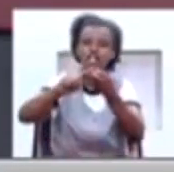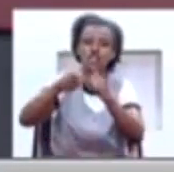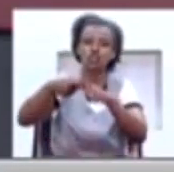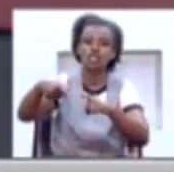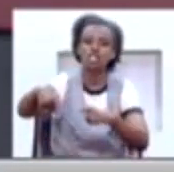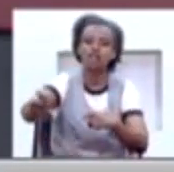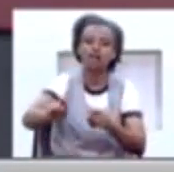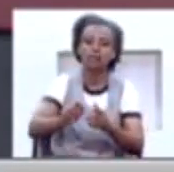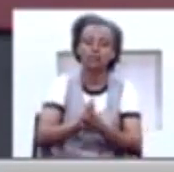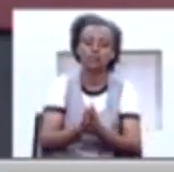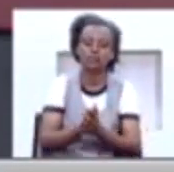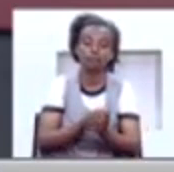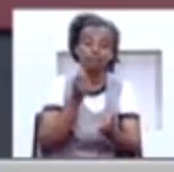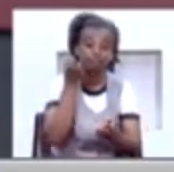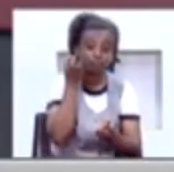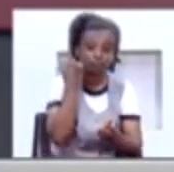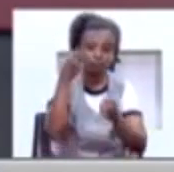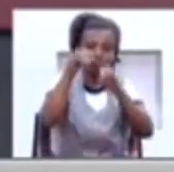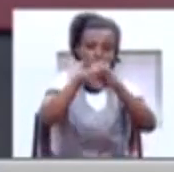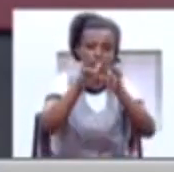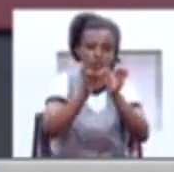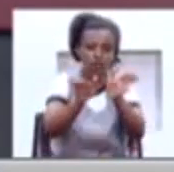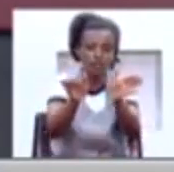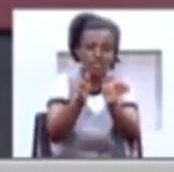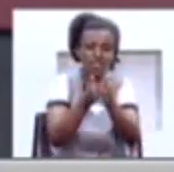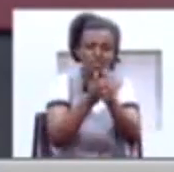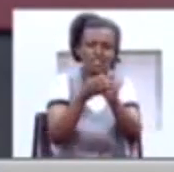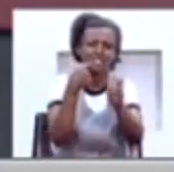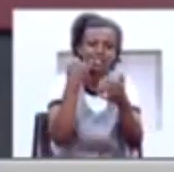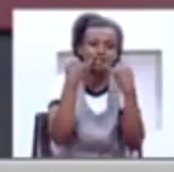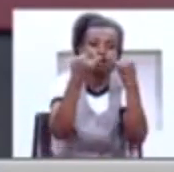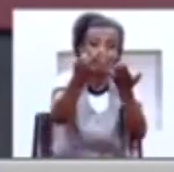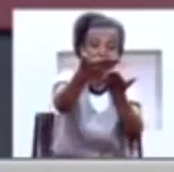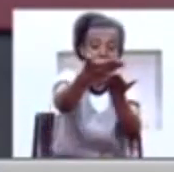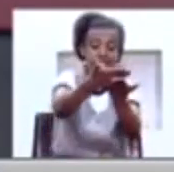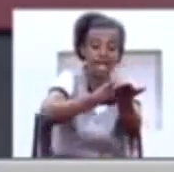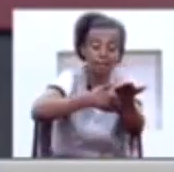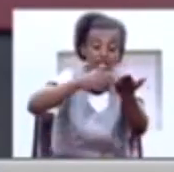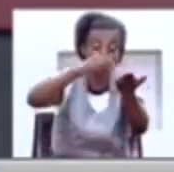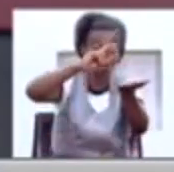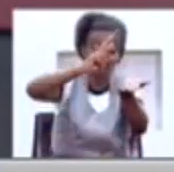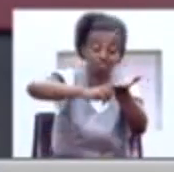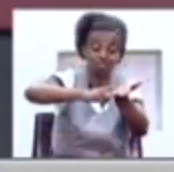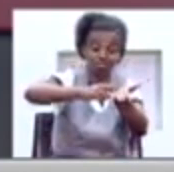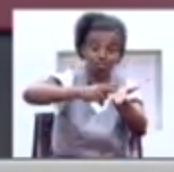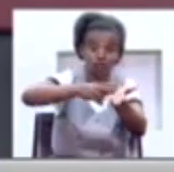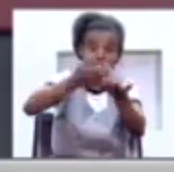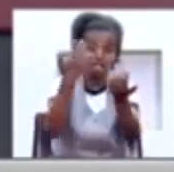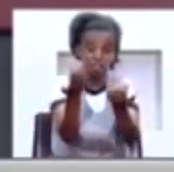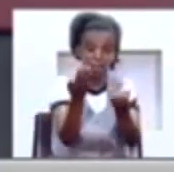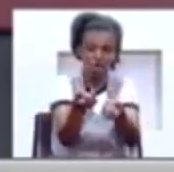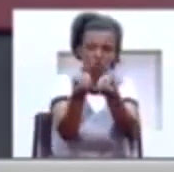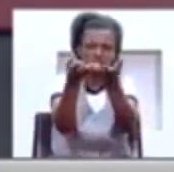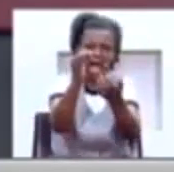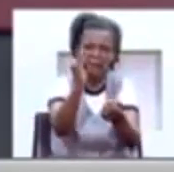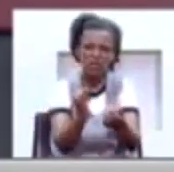zawe murumva ko muri rusange icyo perefe abwira abarugumesiri abwira ati iki cyemezo mwitonde ntimuzagiha abatutsi